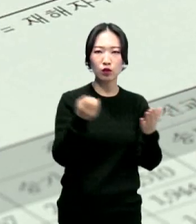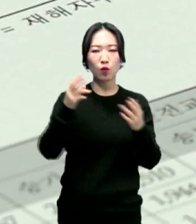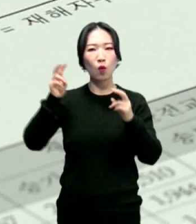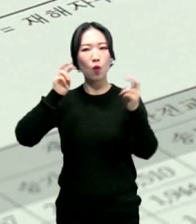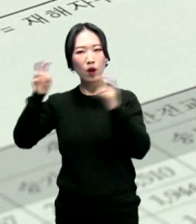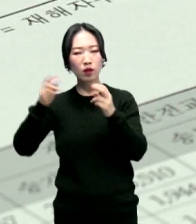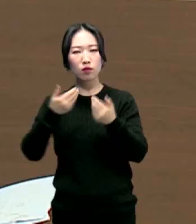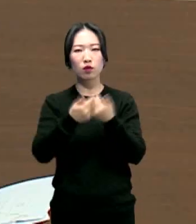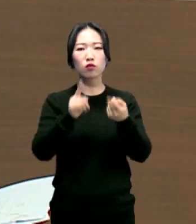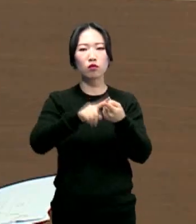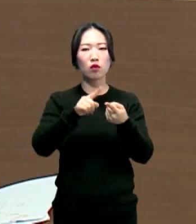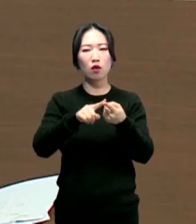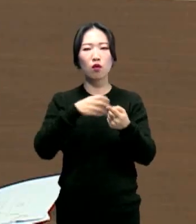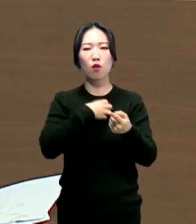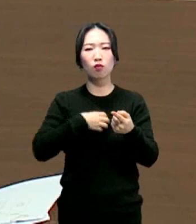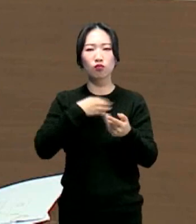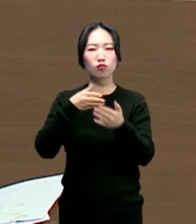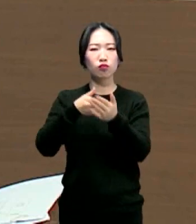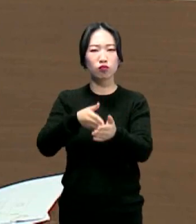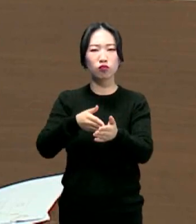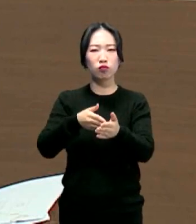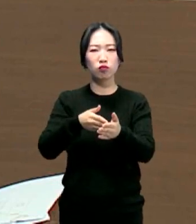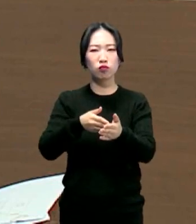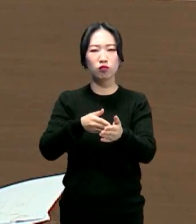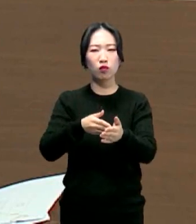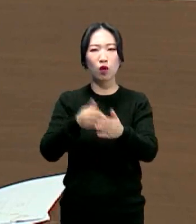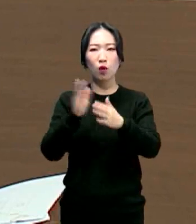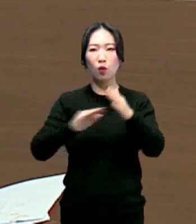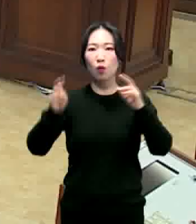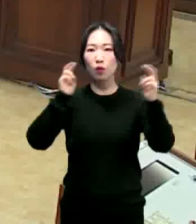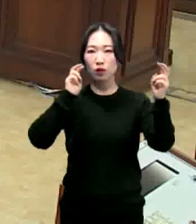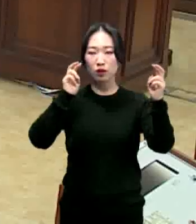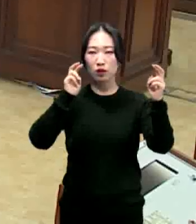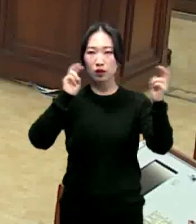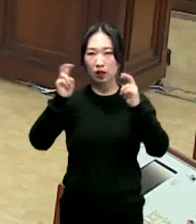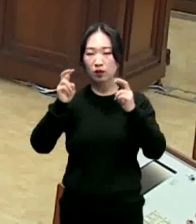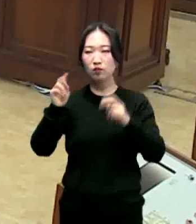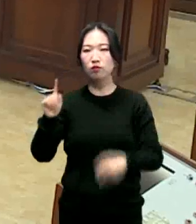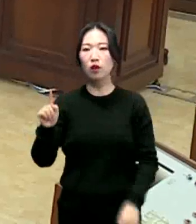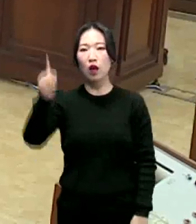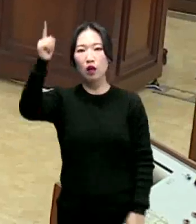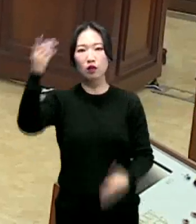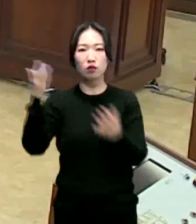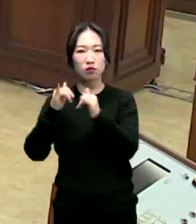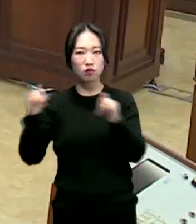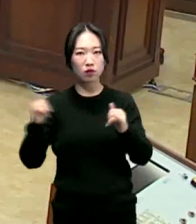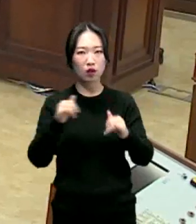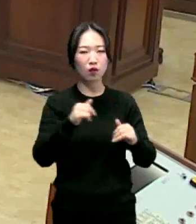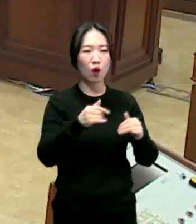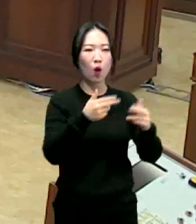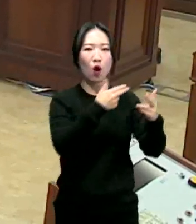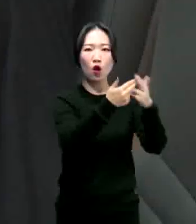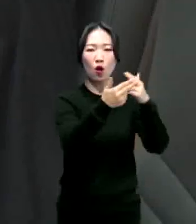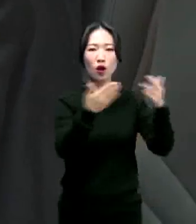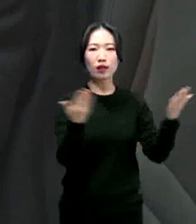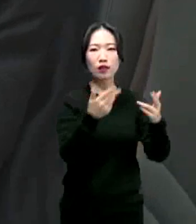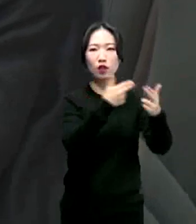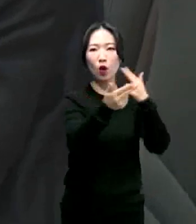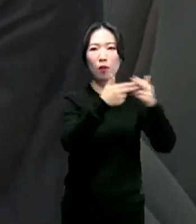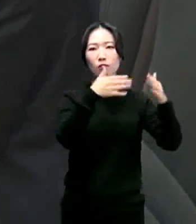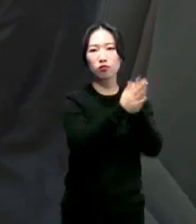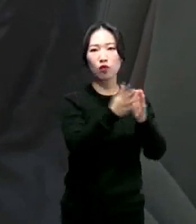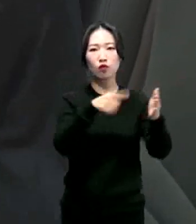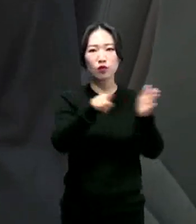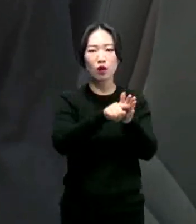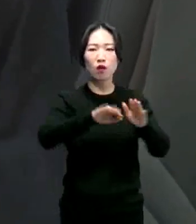우려도 제기됐습니다. 앞서 인천환경공단 간부급 직원들이 노동조합을 무력화하기 위해 개입했다는 게